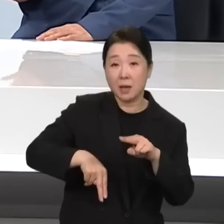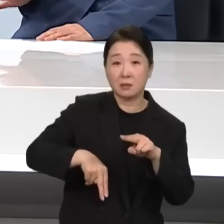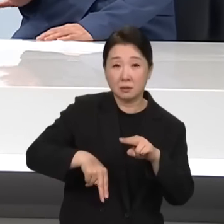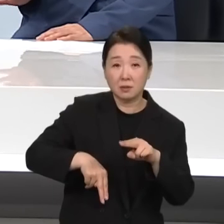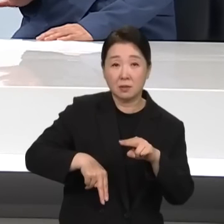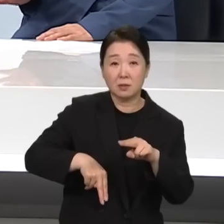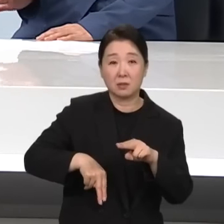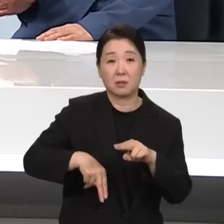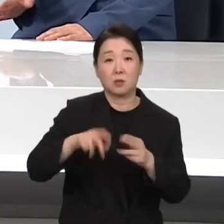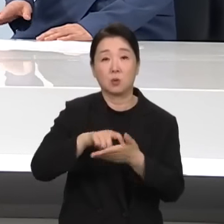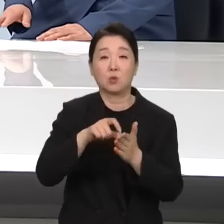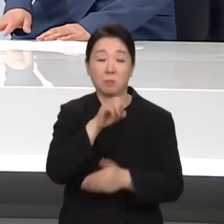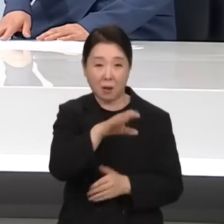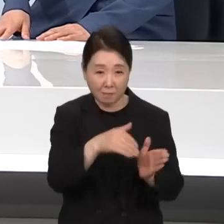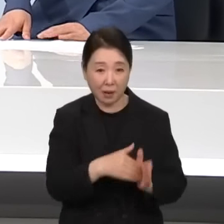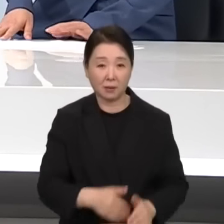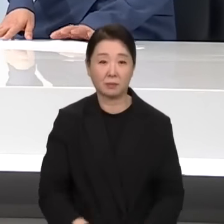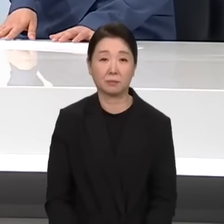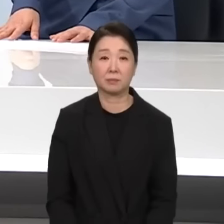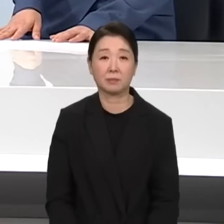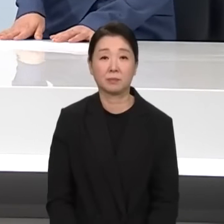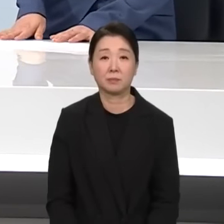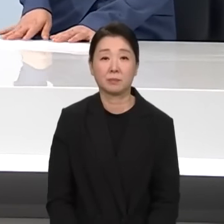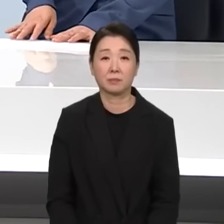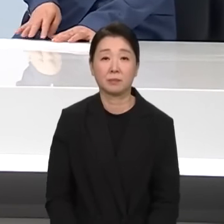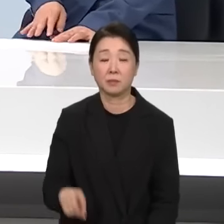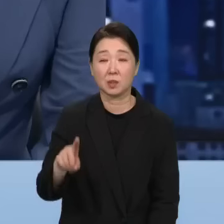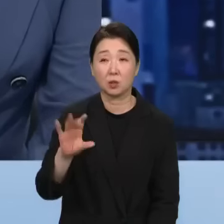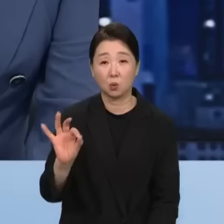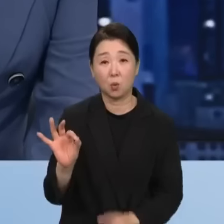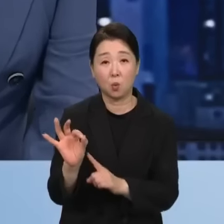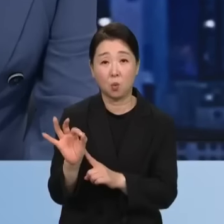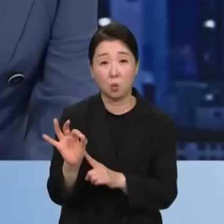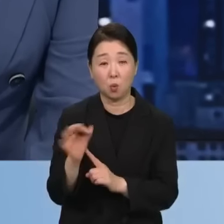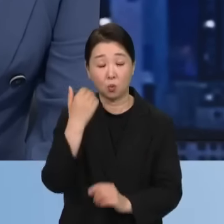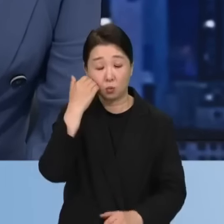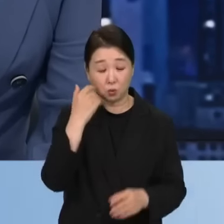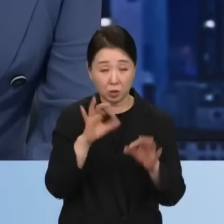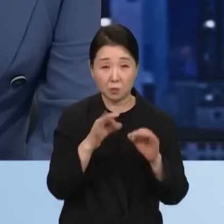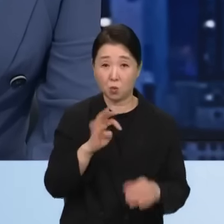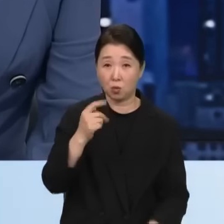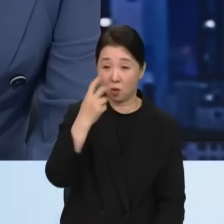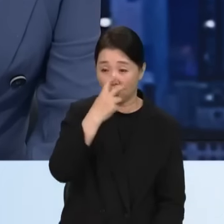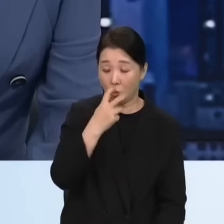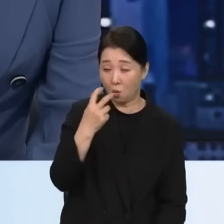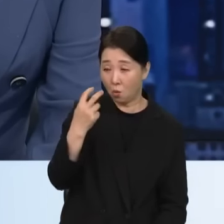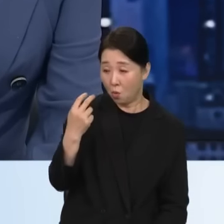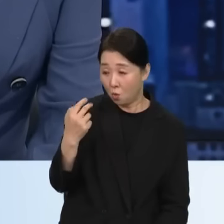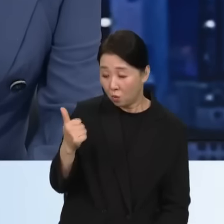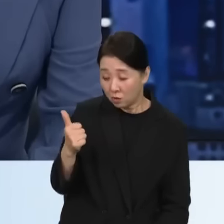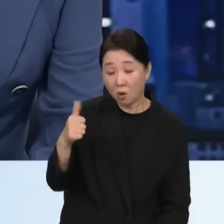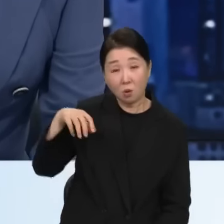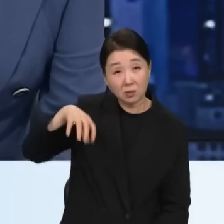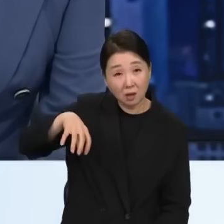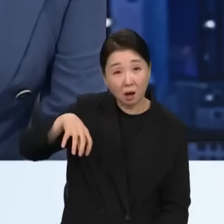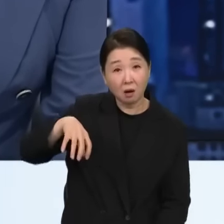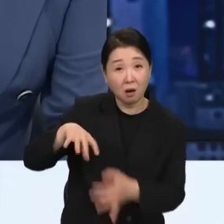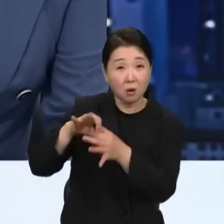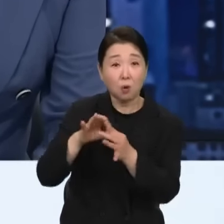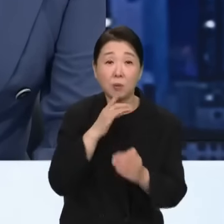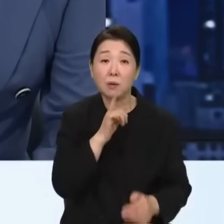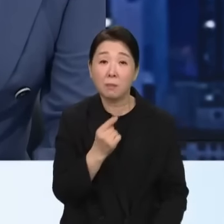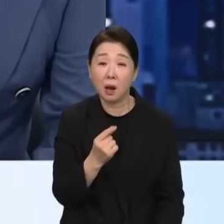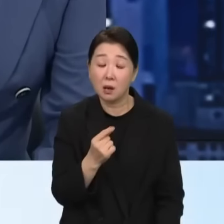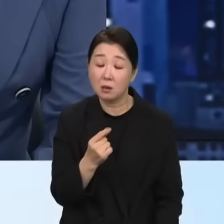그 정도는 얘기는 했다는 입장이었습니다. 송 씨는 이 김용현 경호처장의 로비에 루트라는 식으로 말하기도 하던데 이게